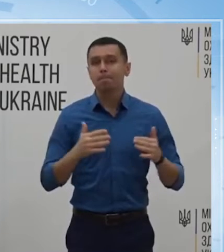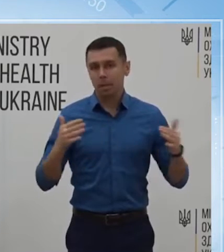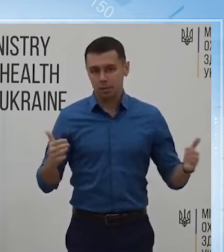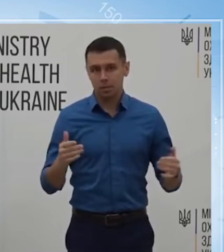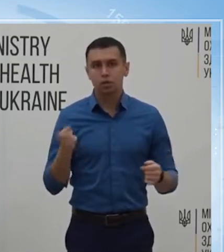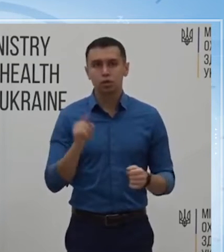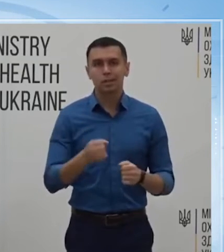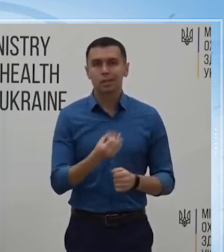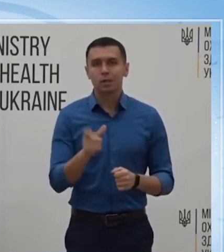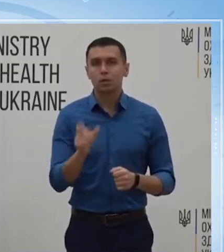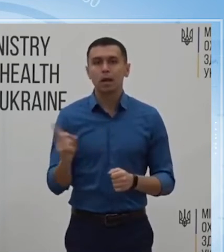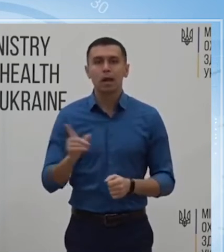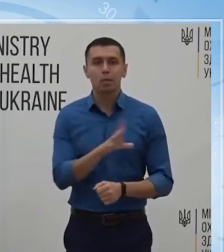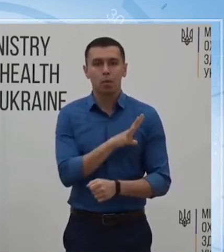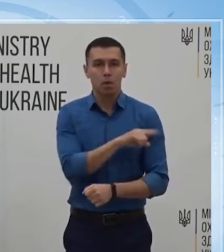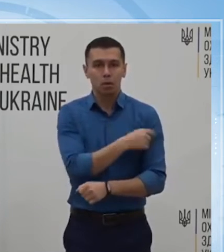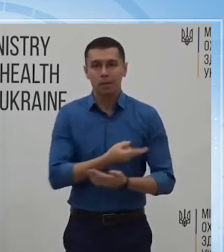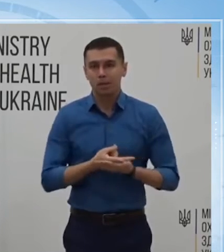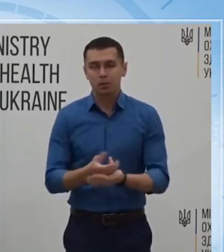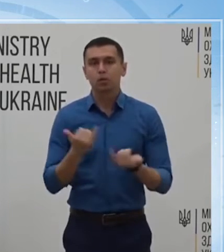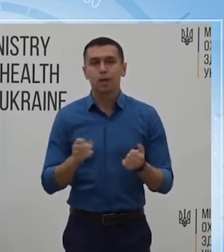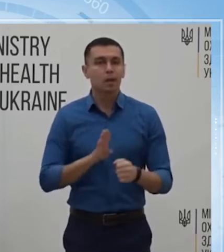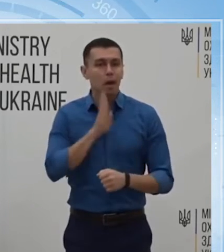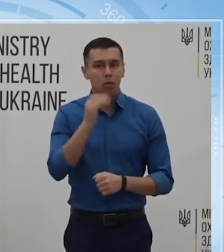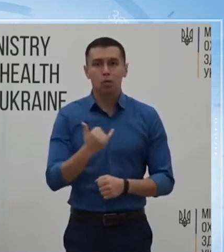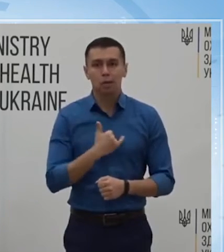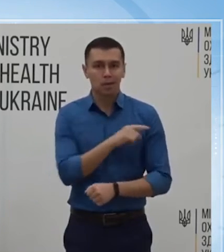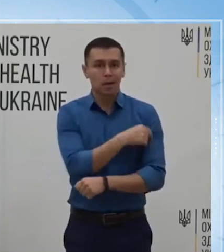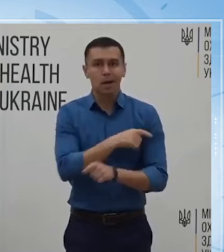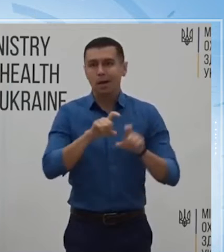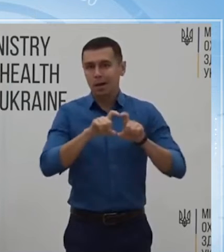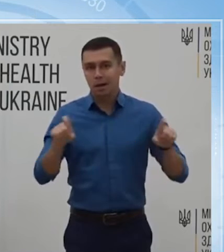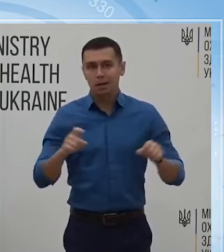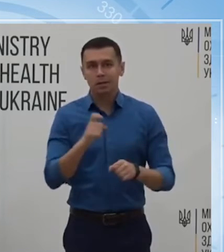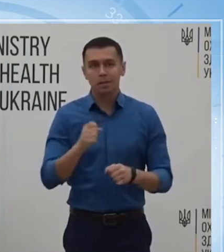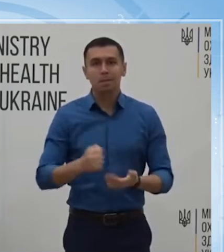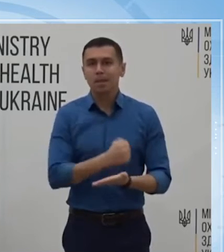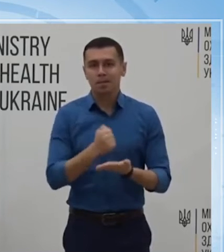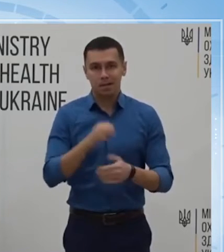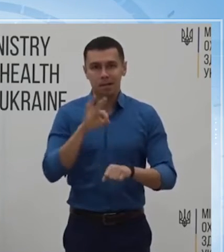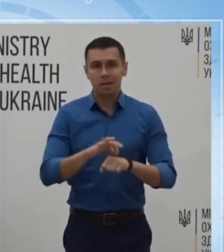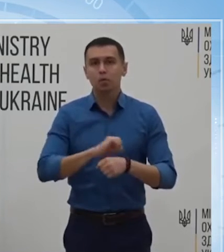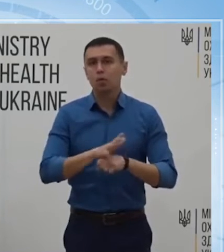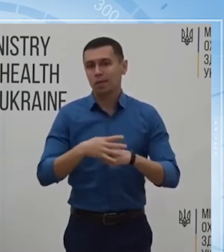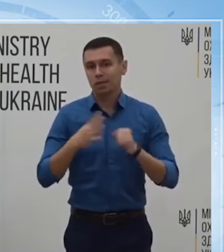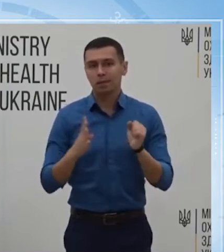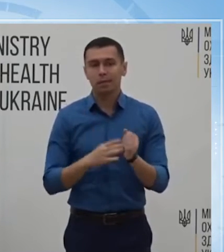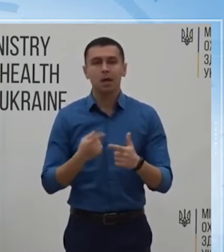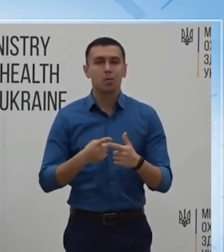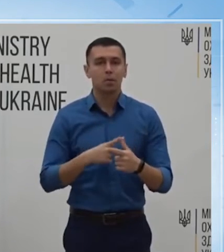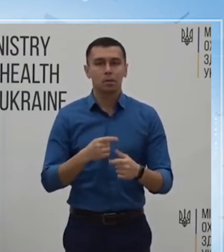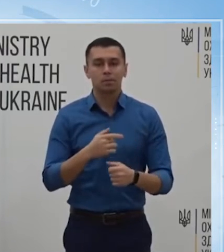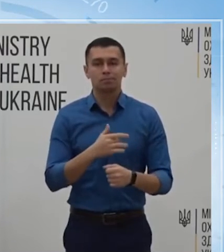більше, ніж кількість людей, яка госпіталізована. І сьогодні на ранок в наших лікарнях з підтвердженим діагнозом COVID-19